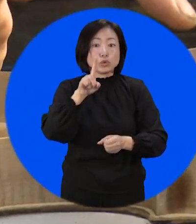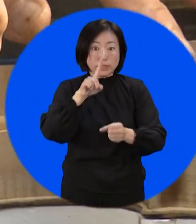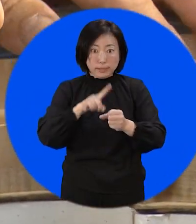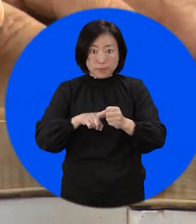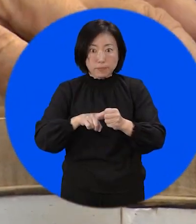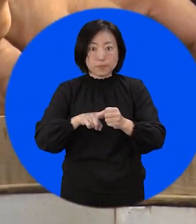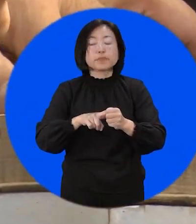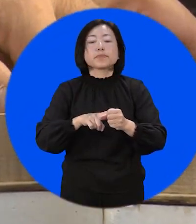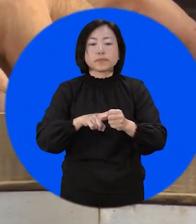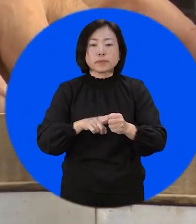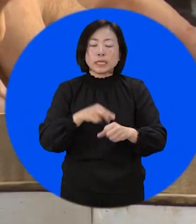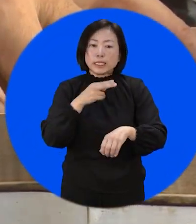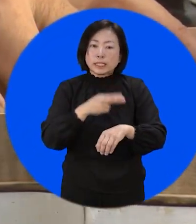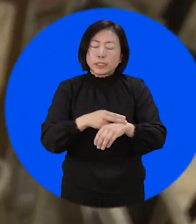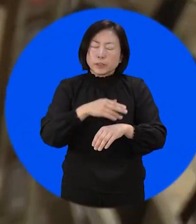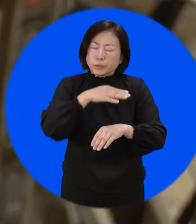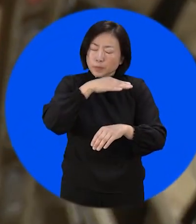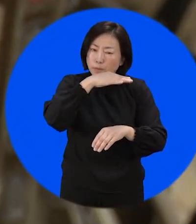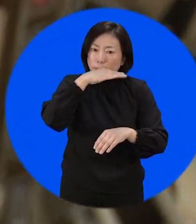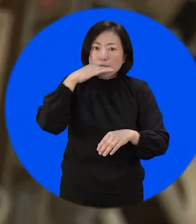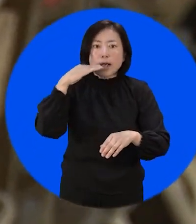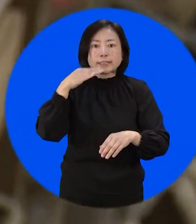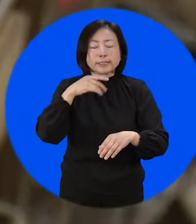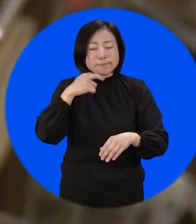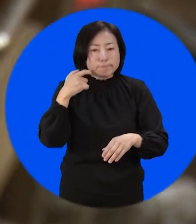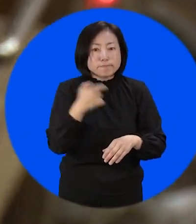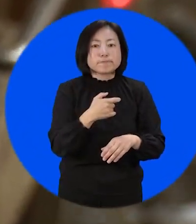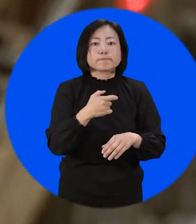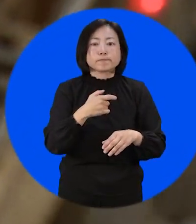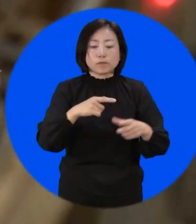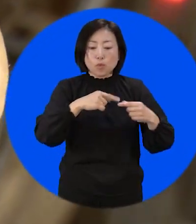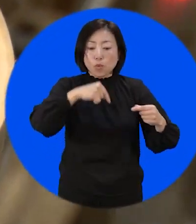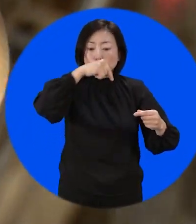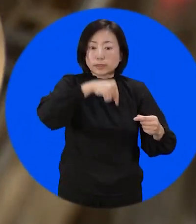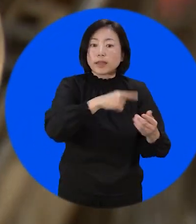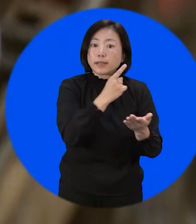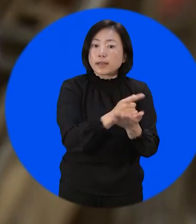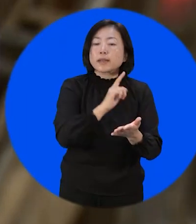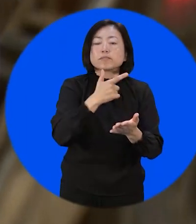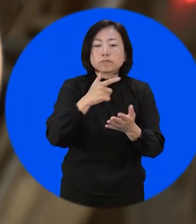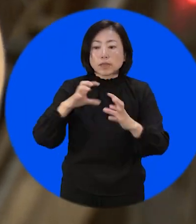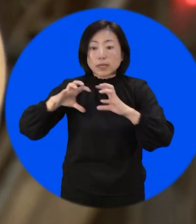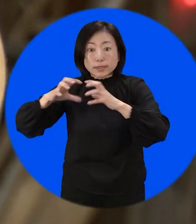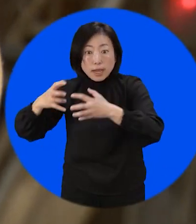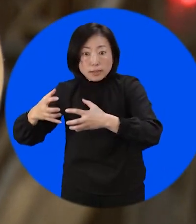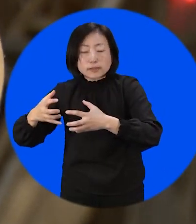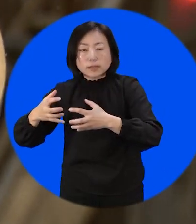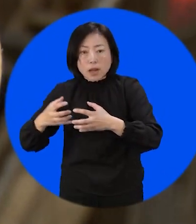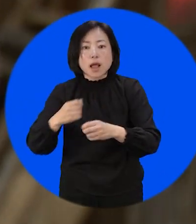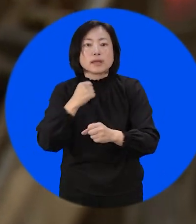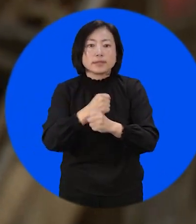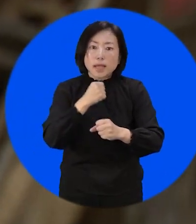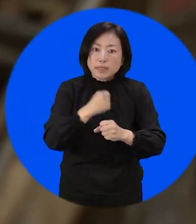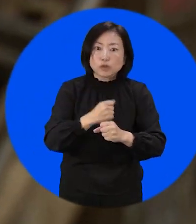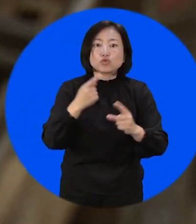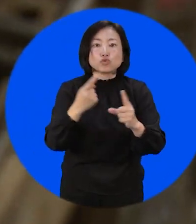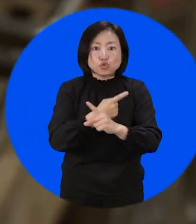かな技術は広く知られ、国内はもとより海外からも製作や修理の依頼が絶えません。